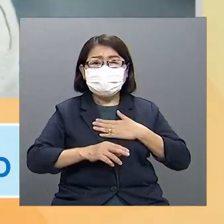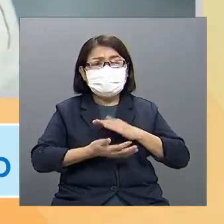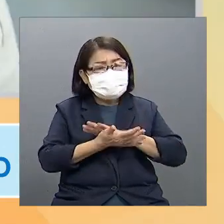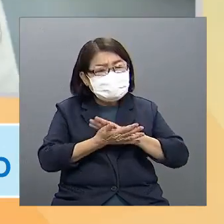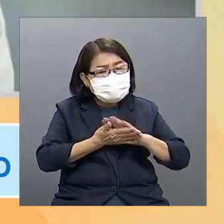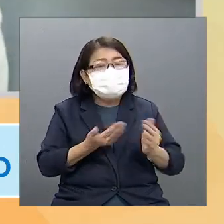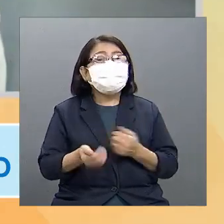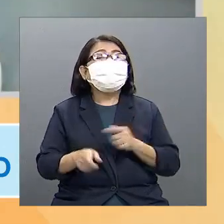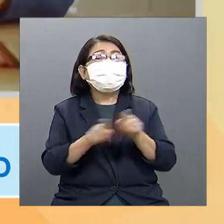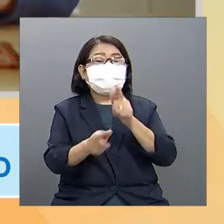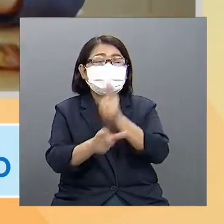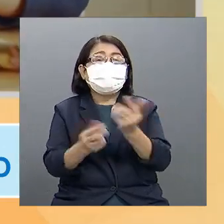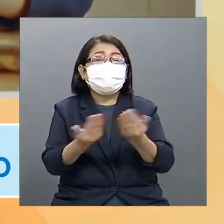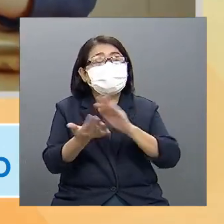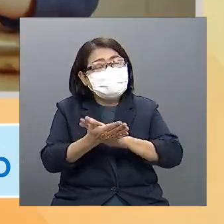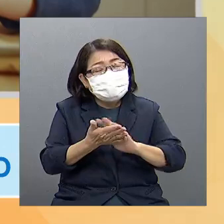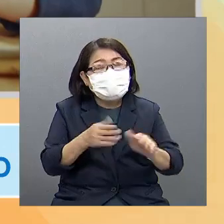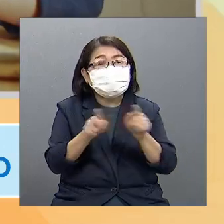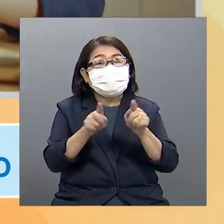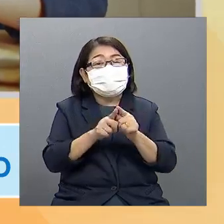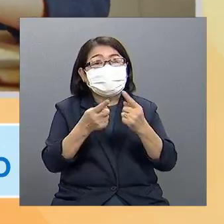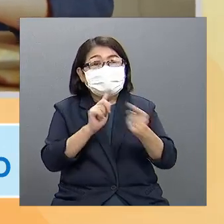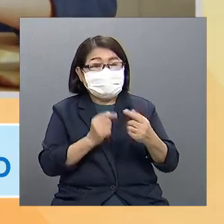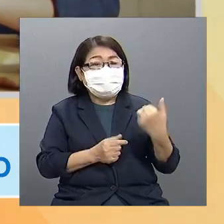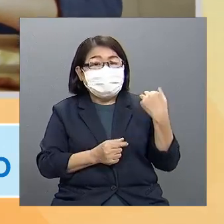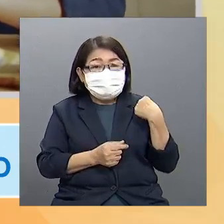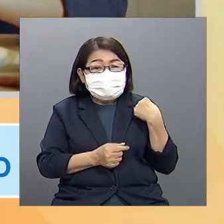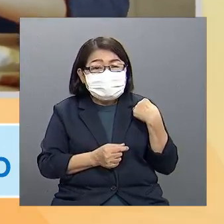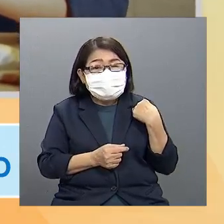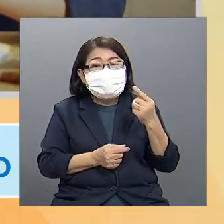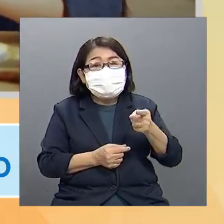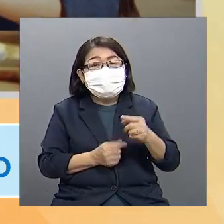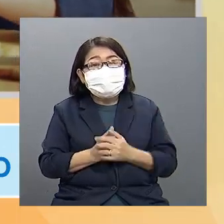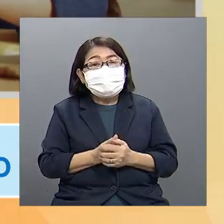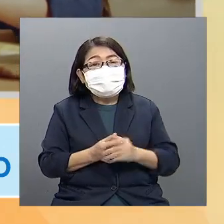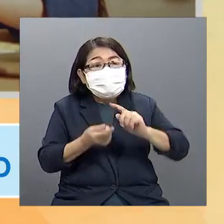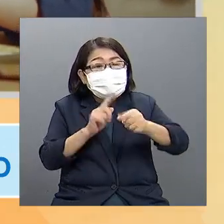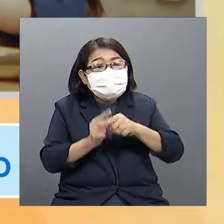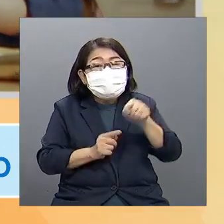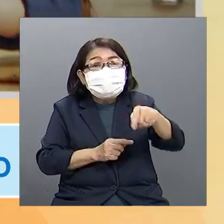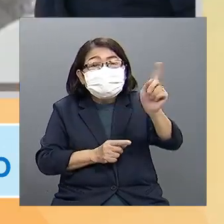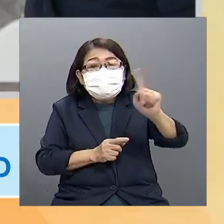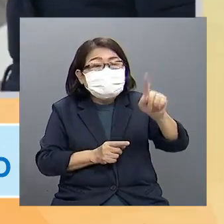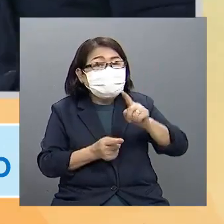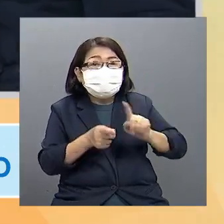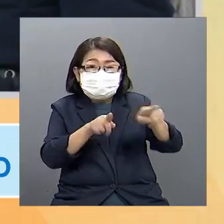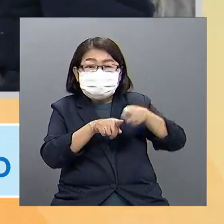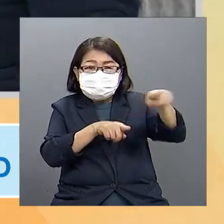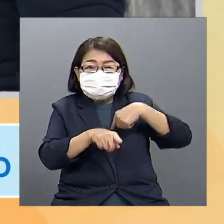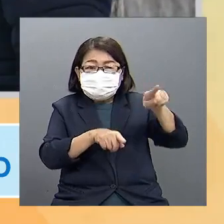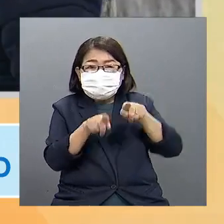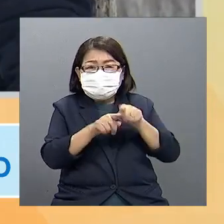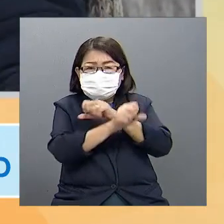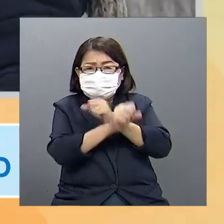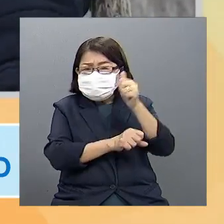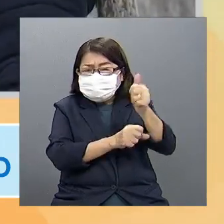รามีเพื่อนที่สามารถทำบับเบิลที่สะอาดเราจะมาเจอกันได้ค่ะ ค่ะ เราจะเป็น